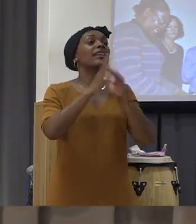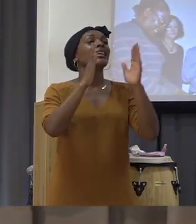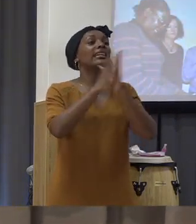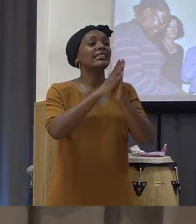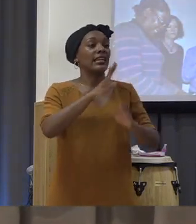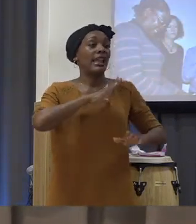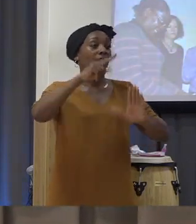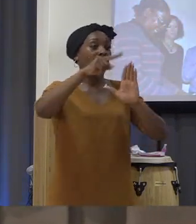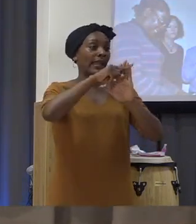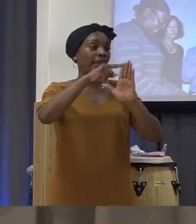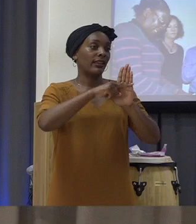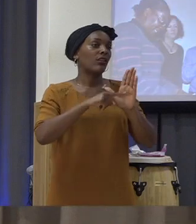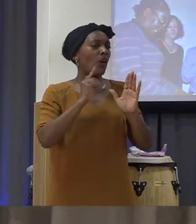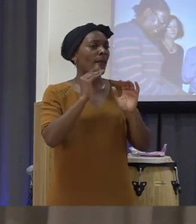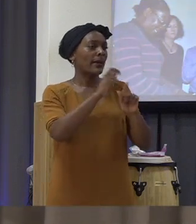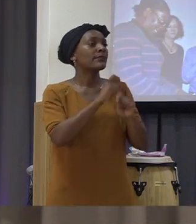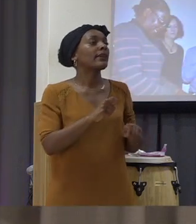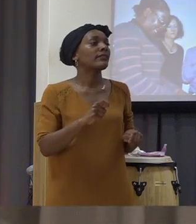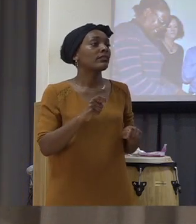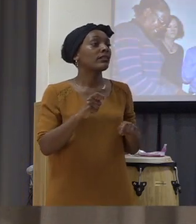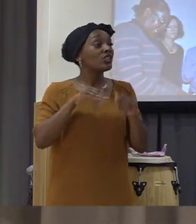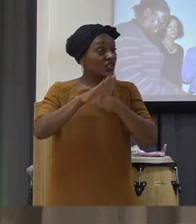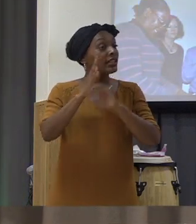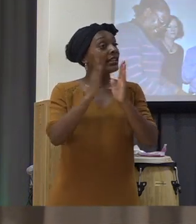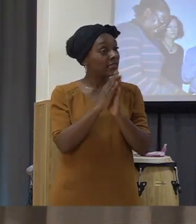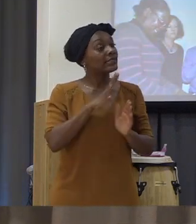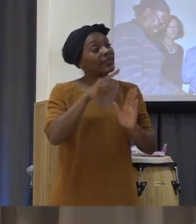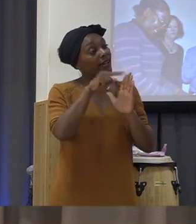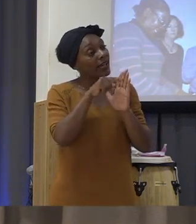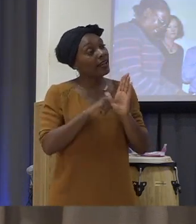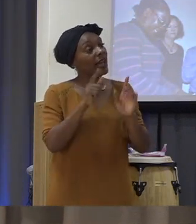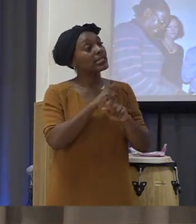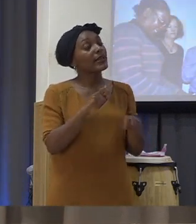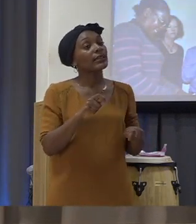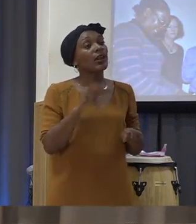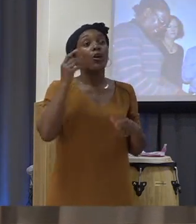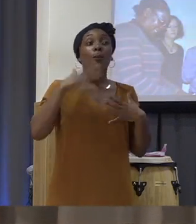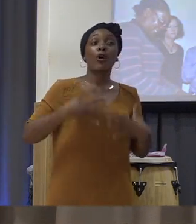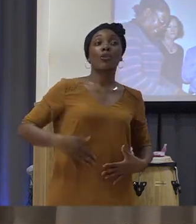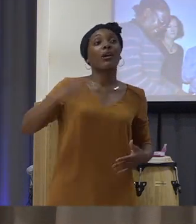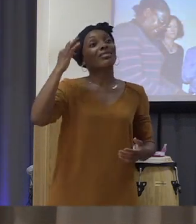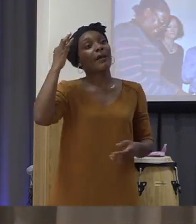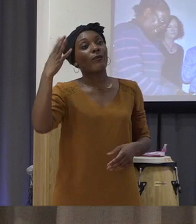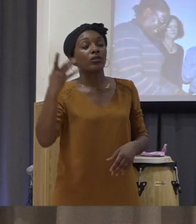y a des règles à respecter. Dans l'église du Dieu vivant, on ne se comporte pas n'importe comment.